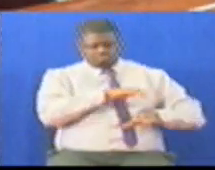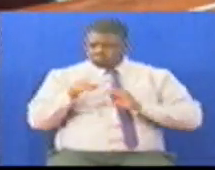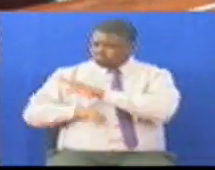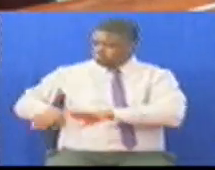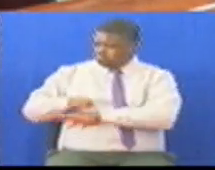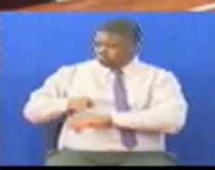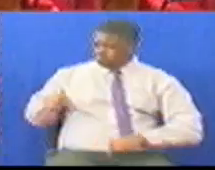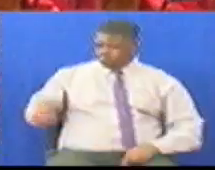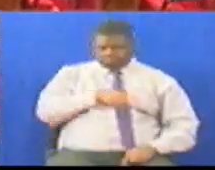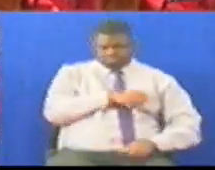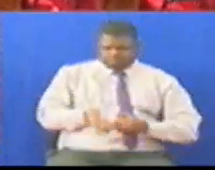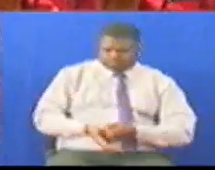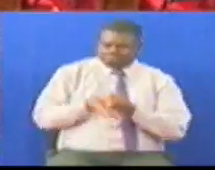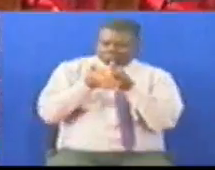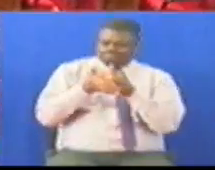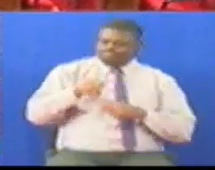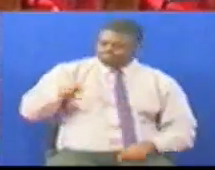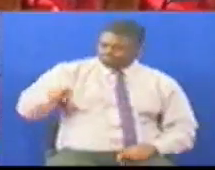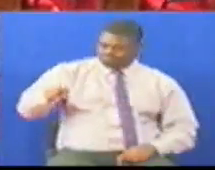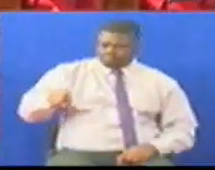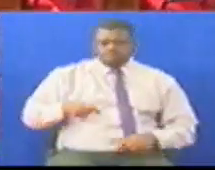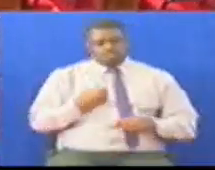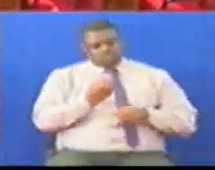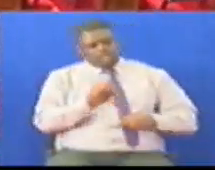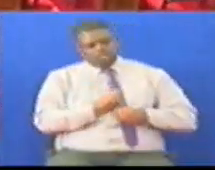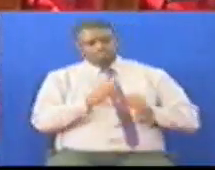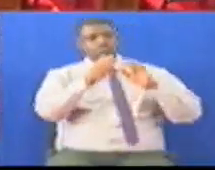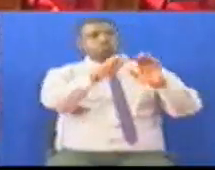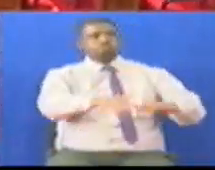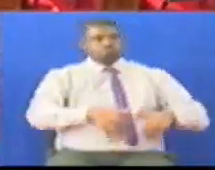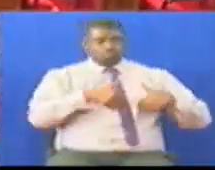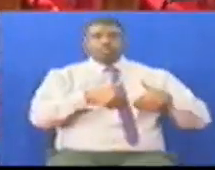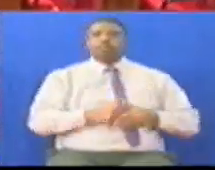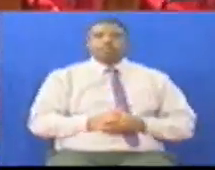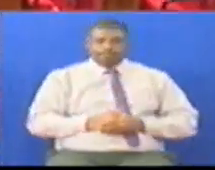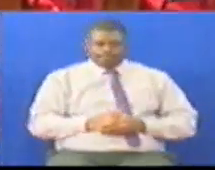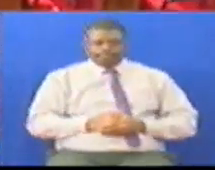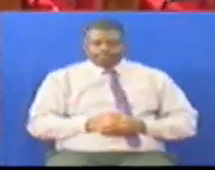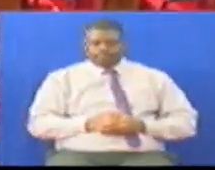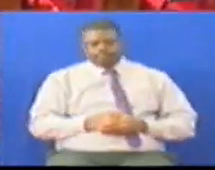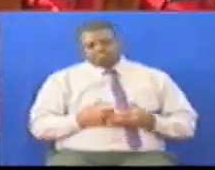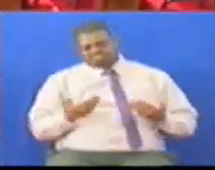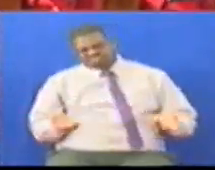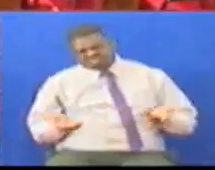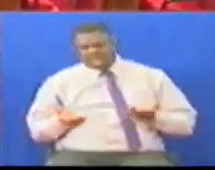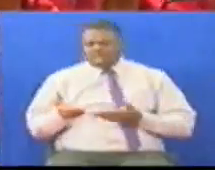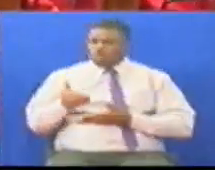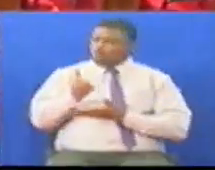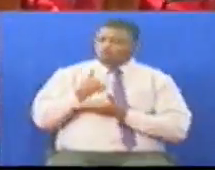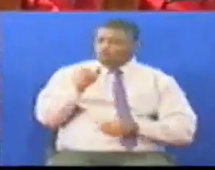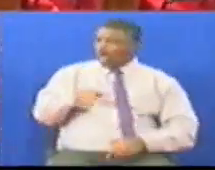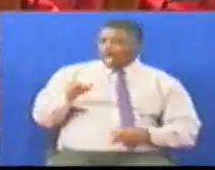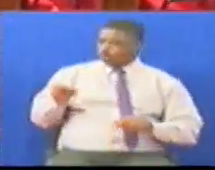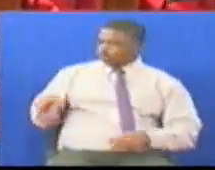katika uendelezaji wa bunge lako tukufu. Watu walileta masiara hapo kwamba spika